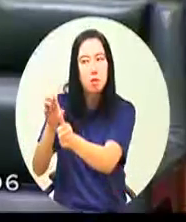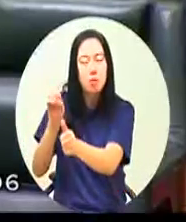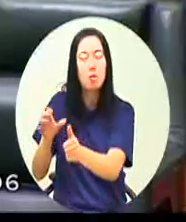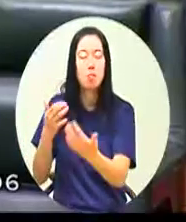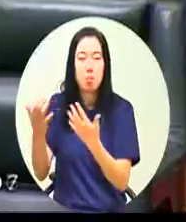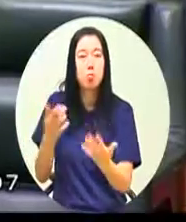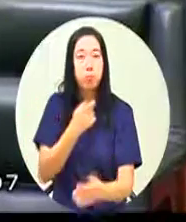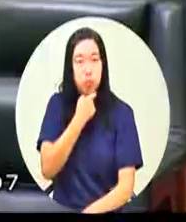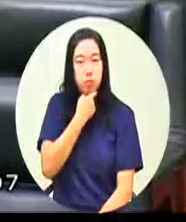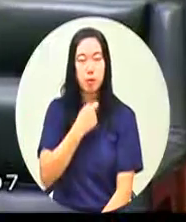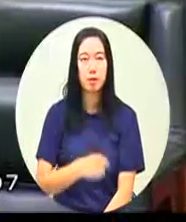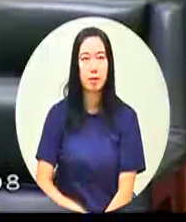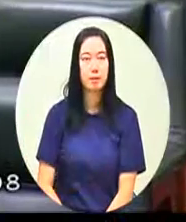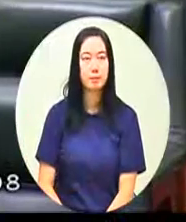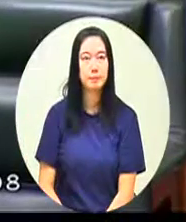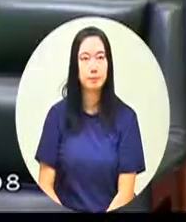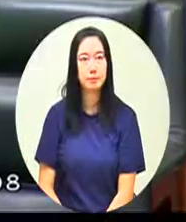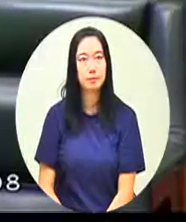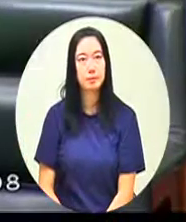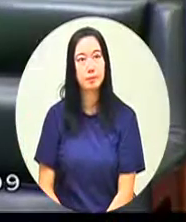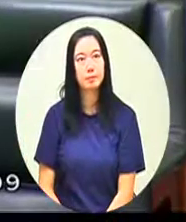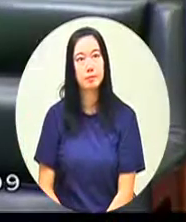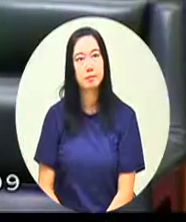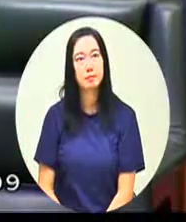局长是不是要加强怎样去沟通？